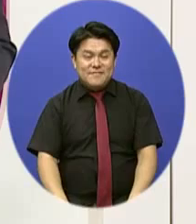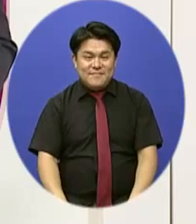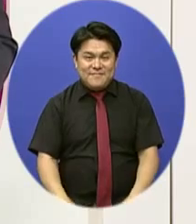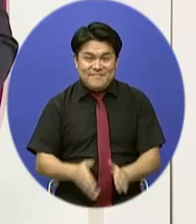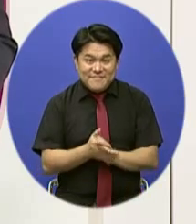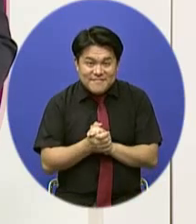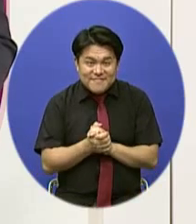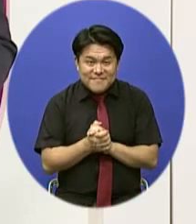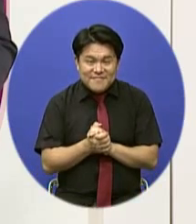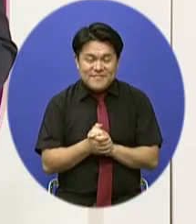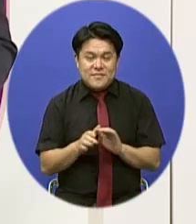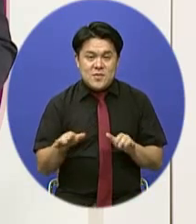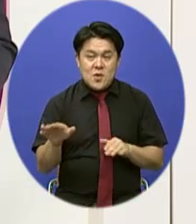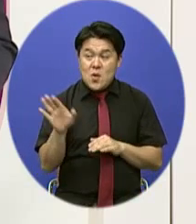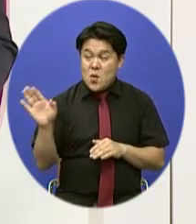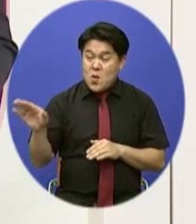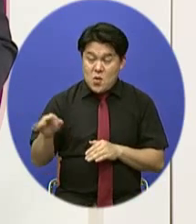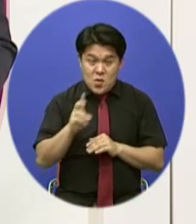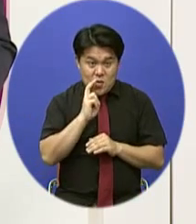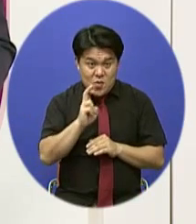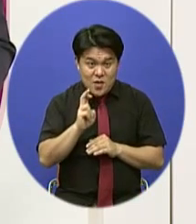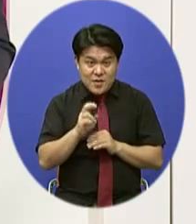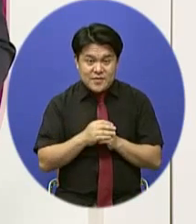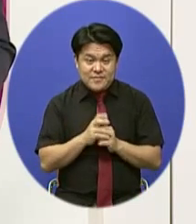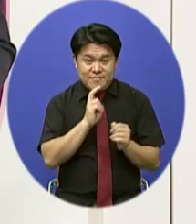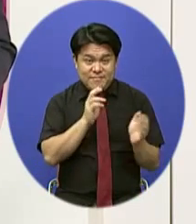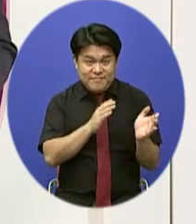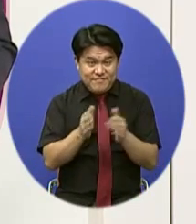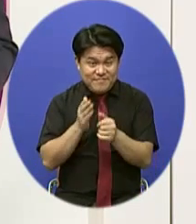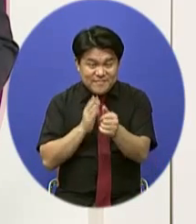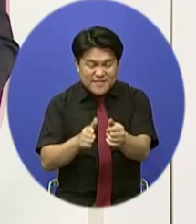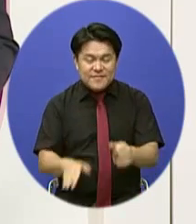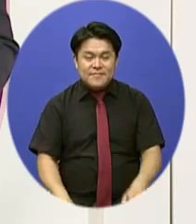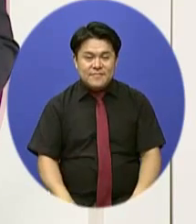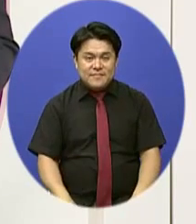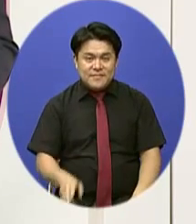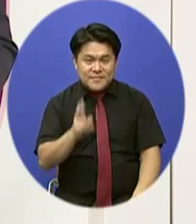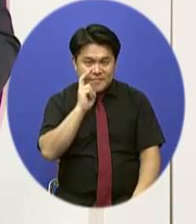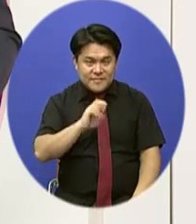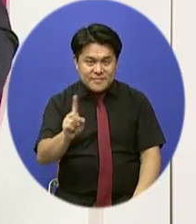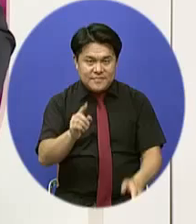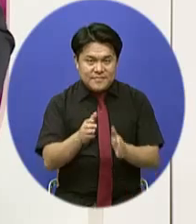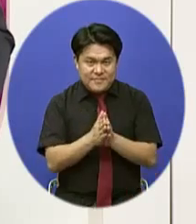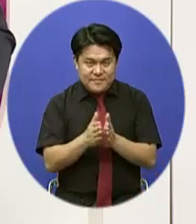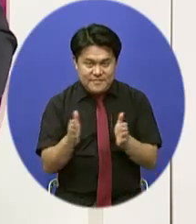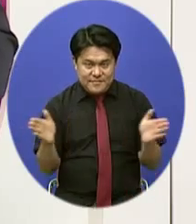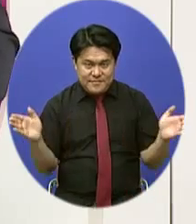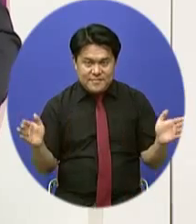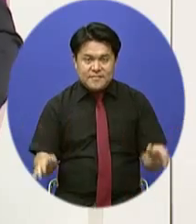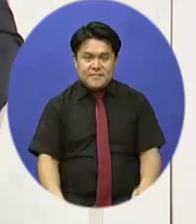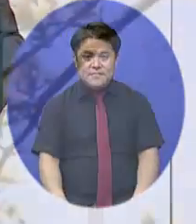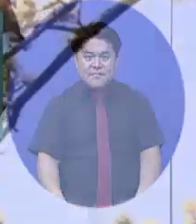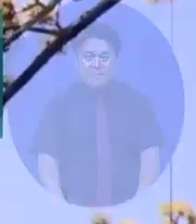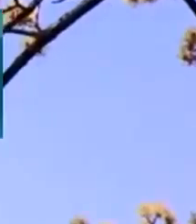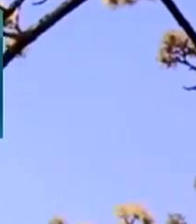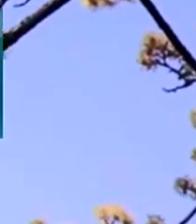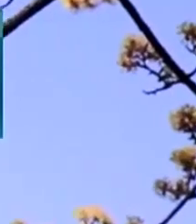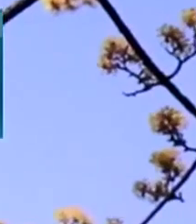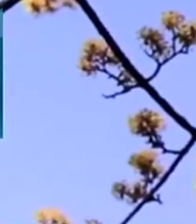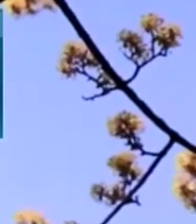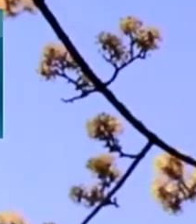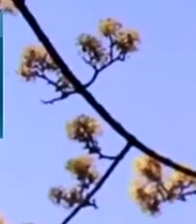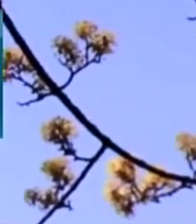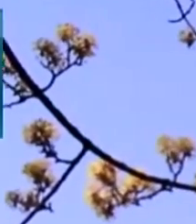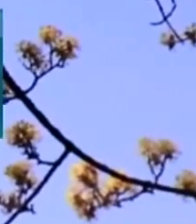부탁드리겠습니다. 네. 우리 효정 씨 노래 자 네. 음악 준비해 주시기 바랍니다. 네. 음악 주세요.